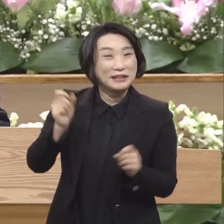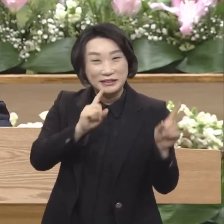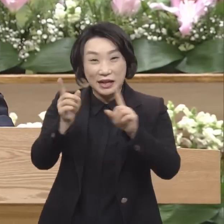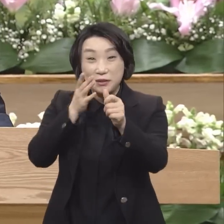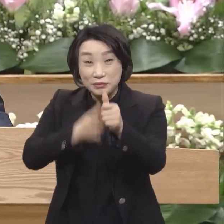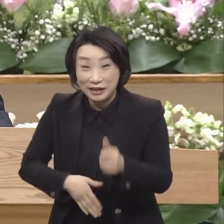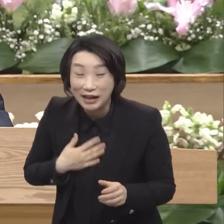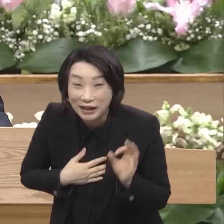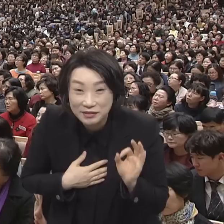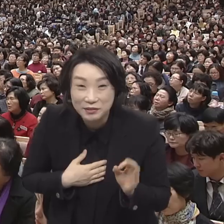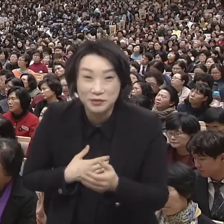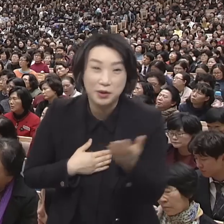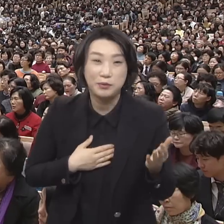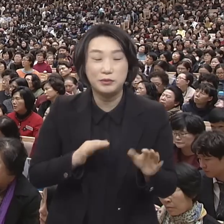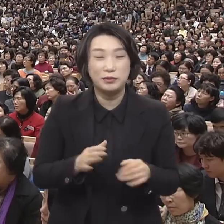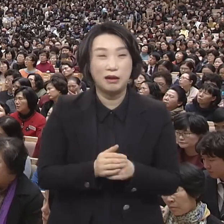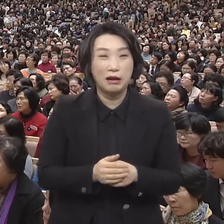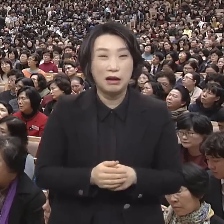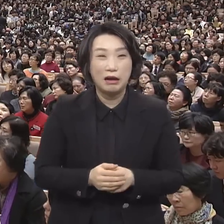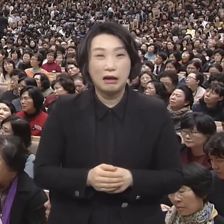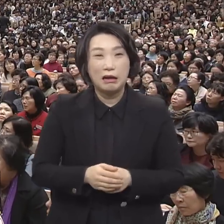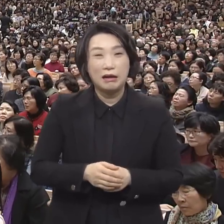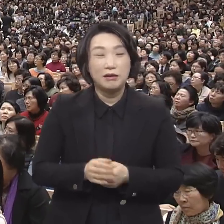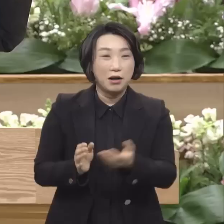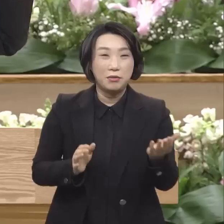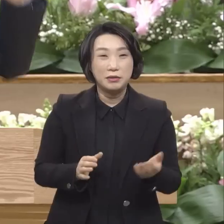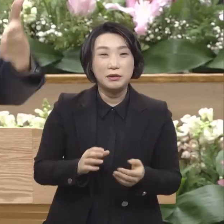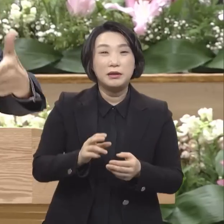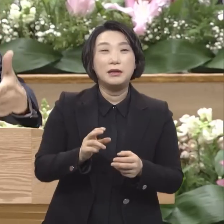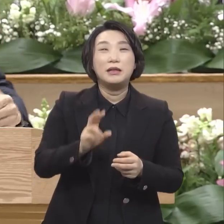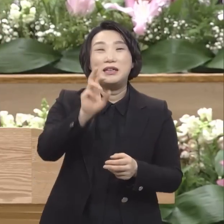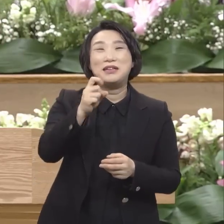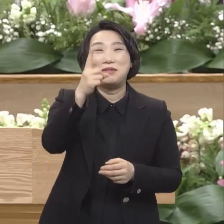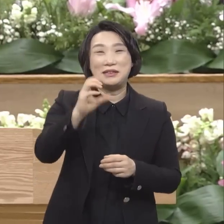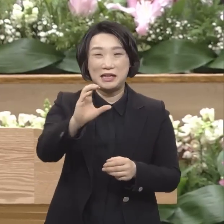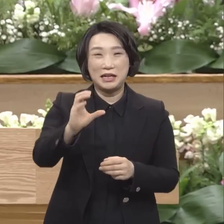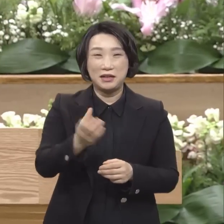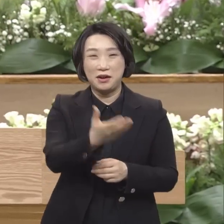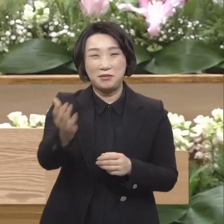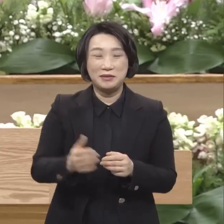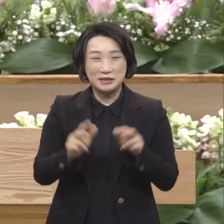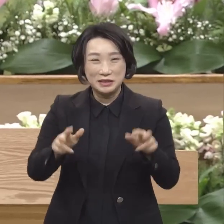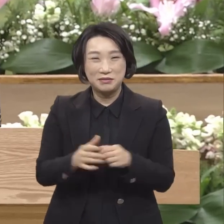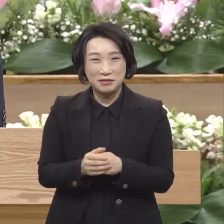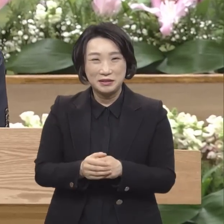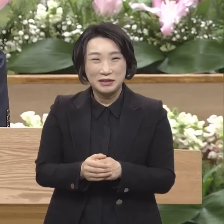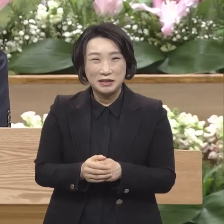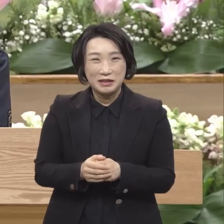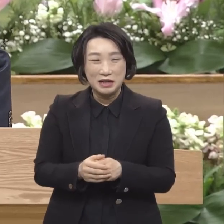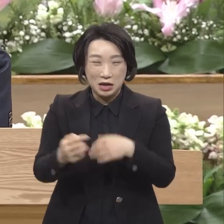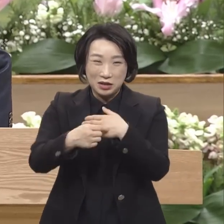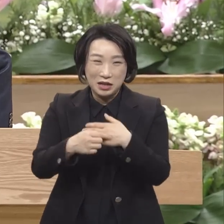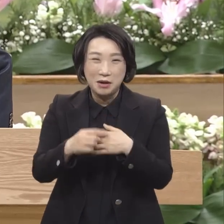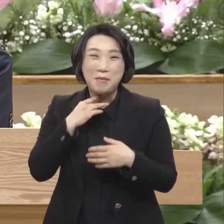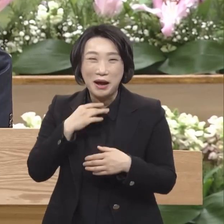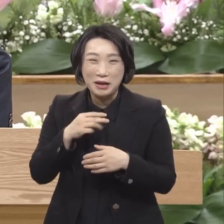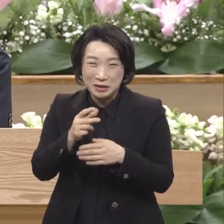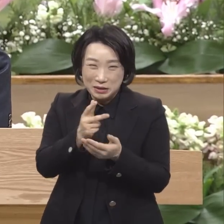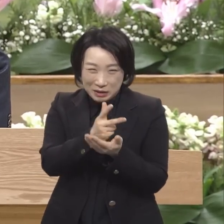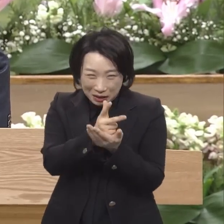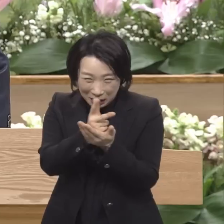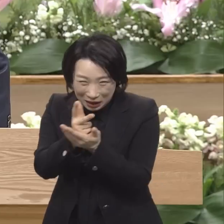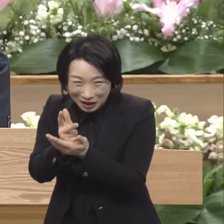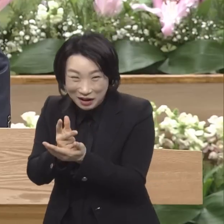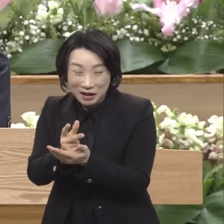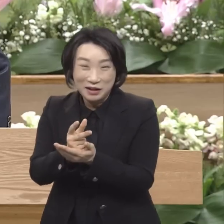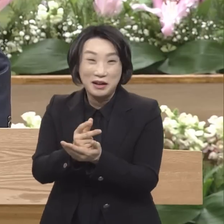된다. 근데 겨우 21세기에서 카메라가 겨우 겉만 비치는 이런 비디오가 나왔지 않습니까?